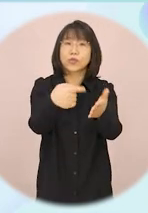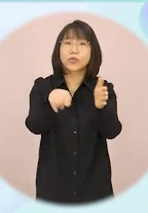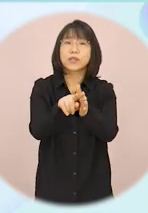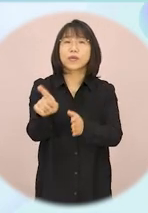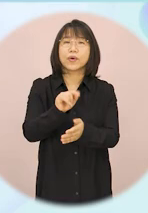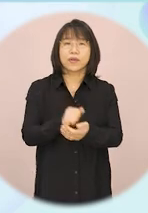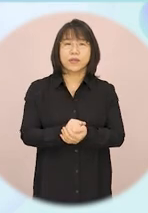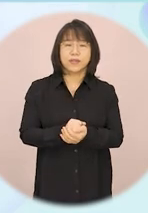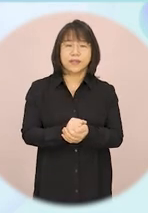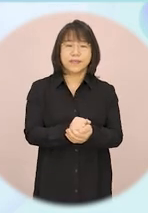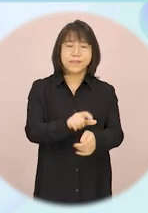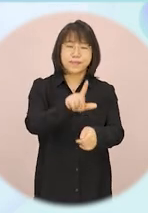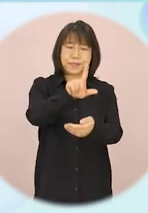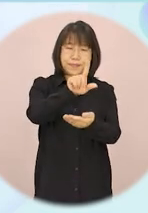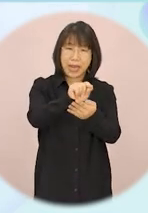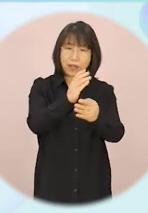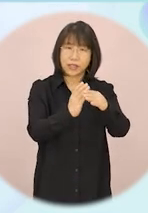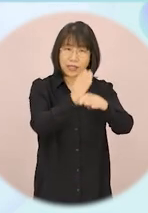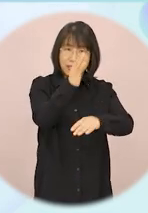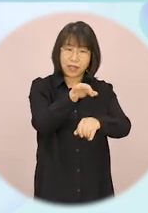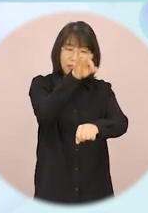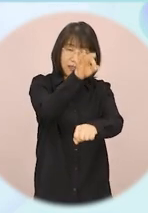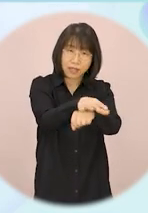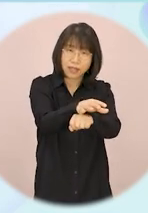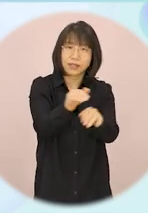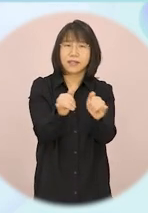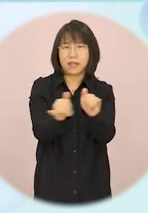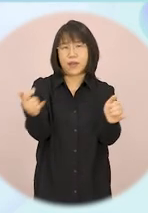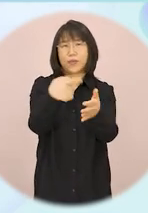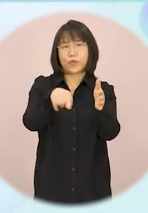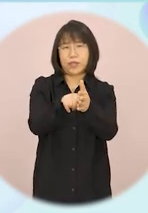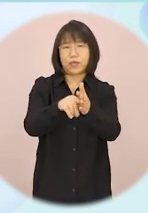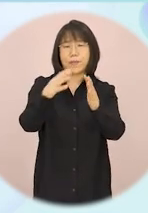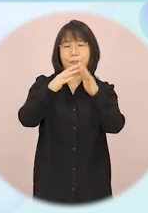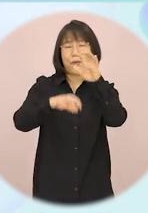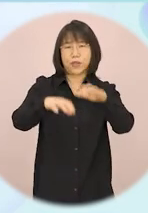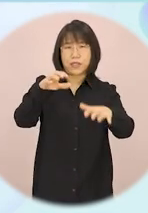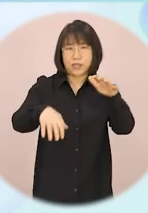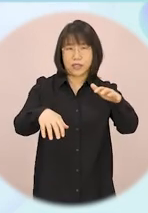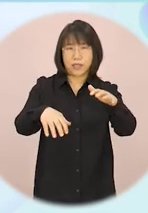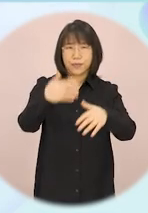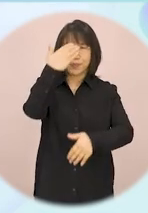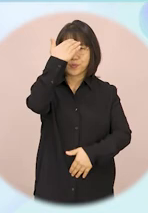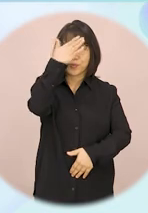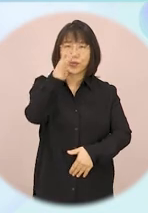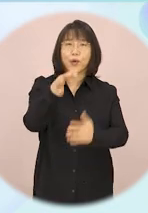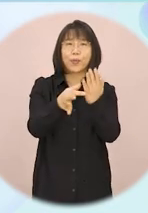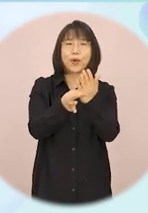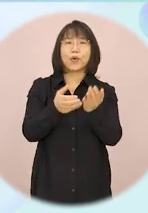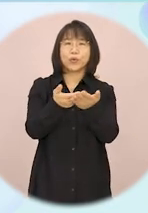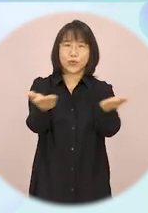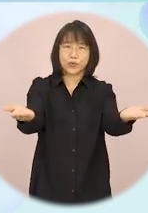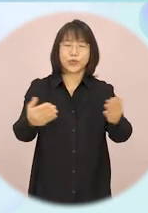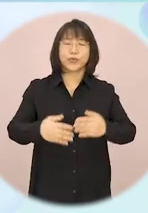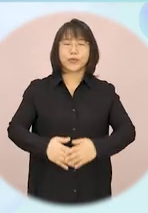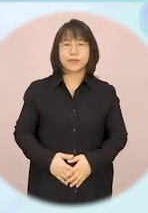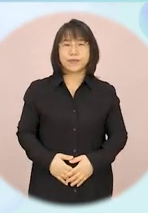시장 내에서 만원 이상 구매 고객에게 mi 버스 무료 승차 쿠폰을 지급합니다